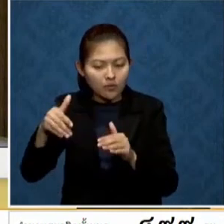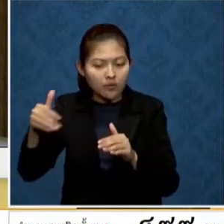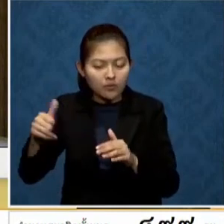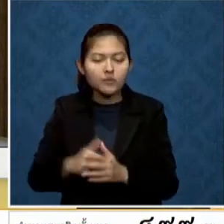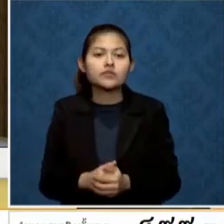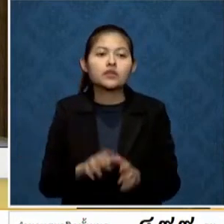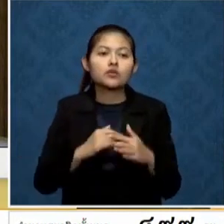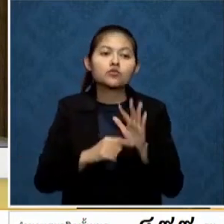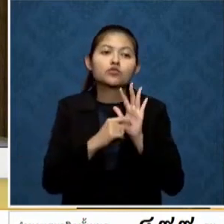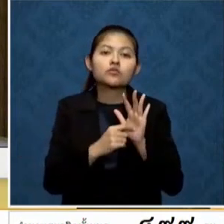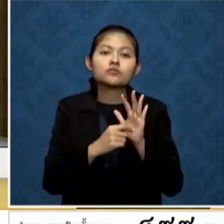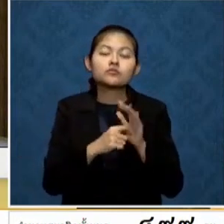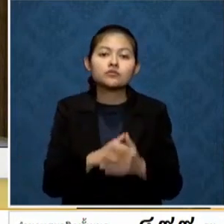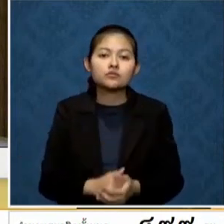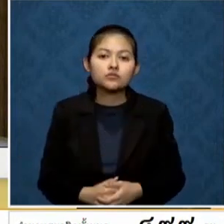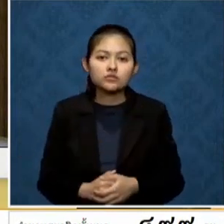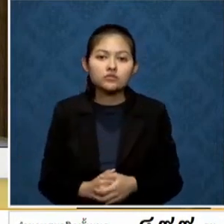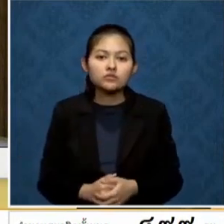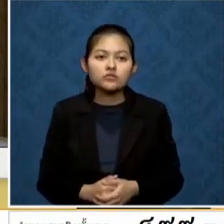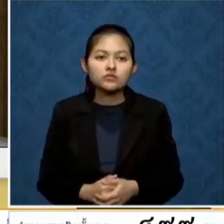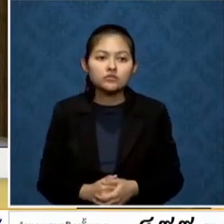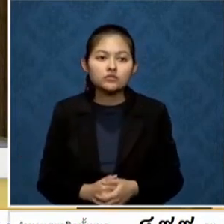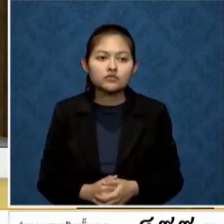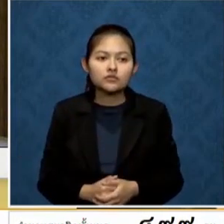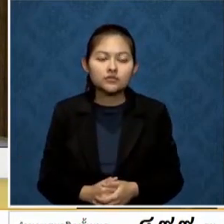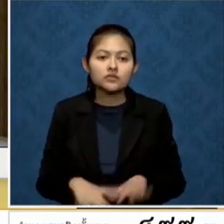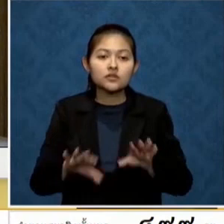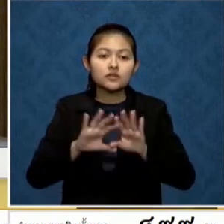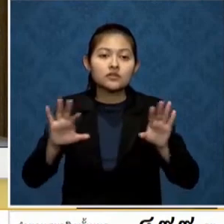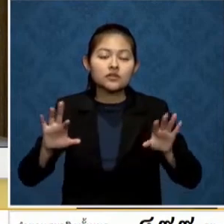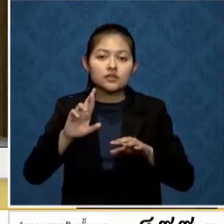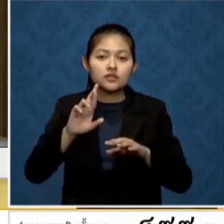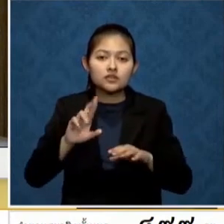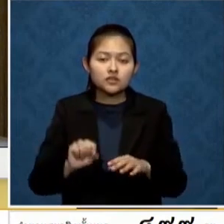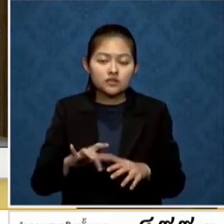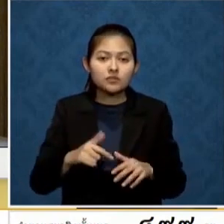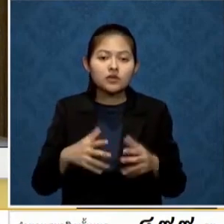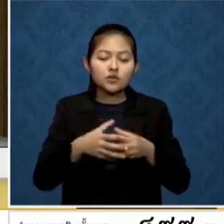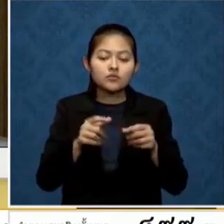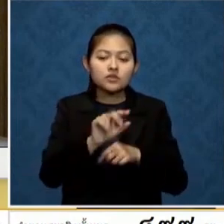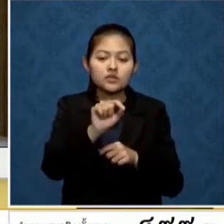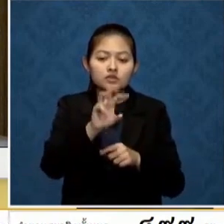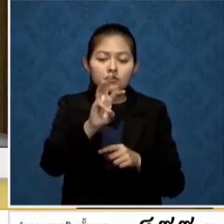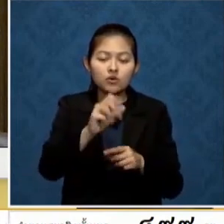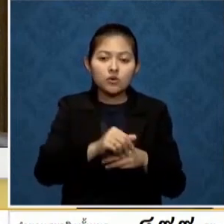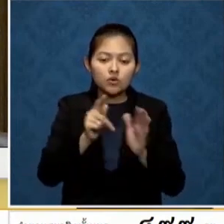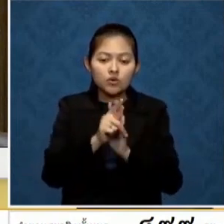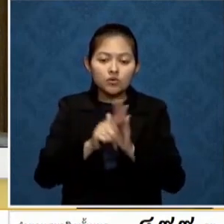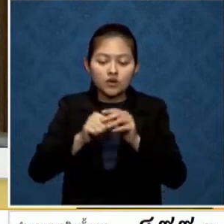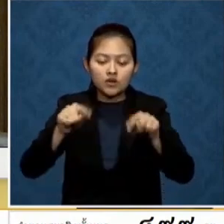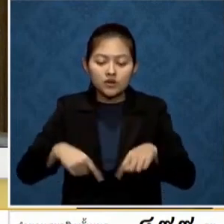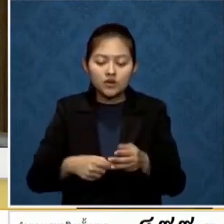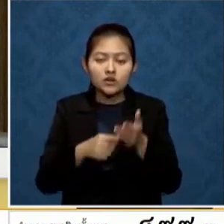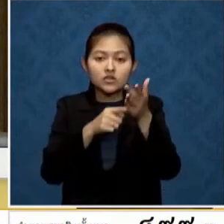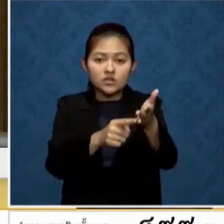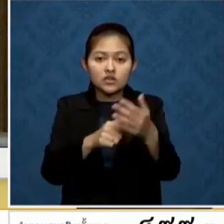ภาพชัดเลยครับตั้งแต่การเปิดเอ่อสภาผู้แทนราษฎรชุดที่ 26มากฎหมายฉบับนึงที่ผมได้เสนอเข้าไปคือ